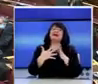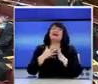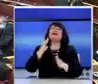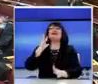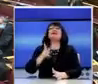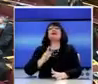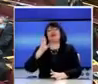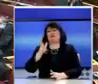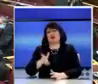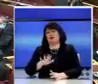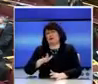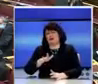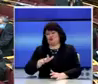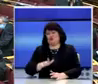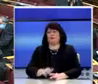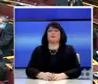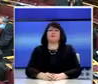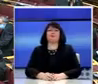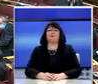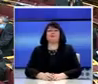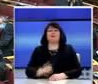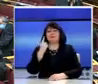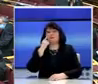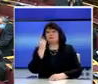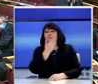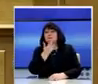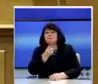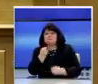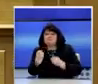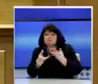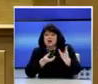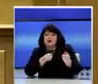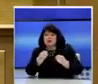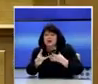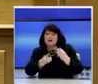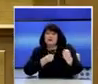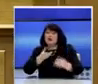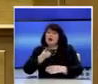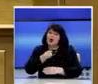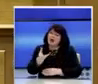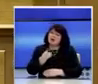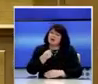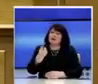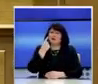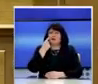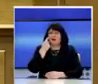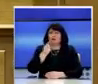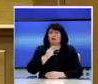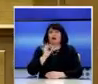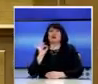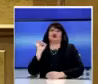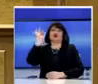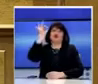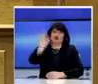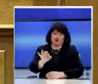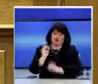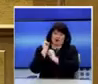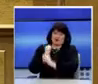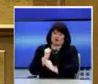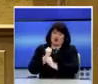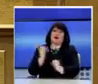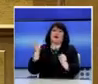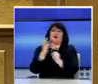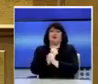ημέρα. Με απλά μαθηματικά δηλαδή, για να φτάσουμε στο στόχο που θέσατε για το Γενάρη,